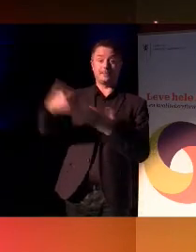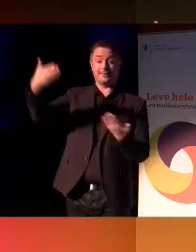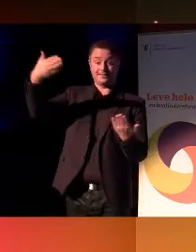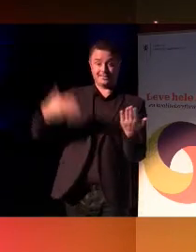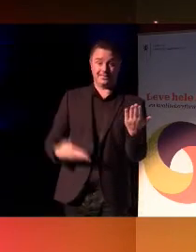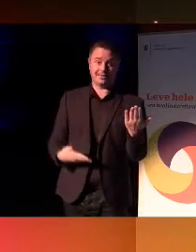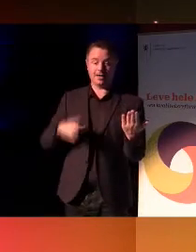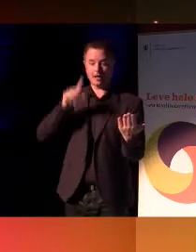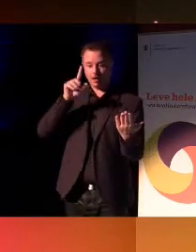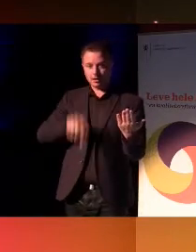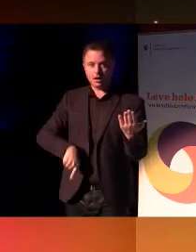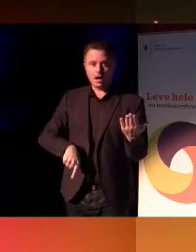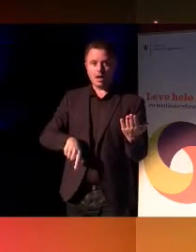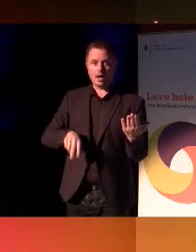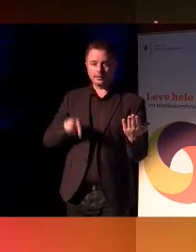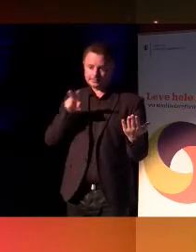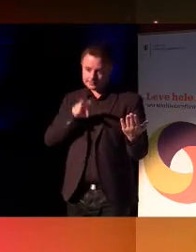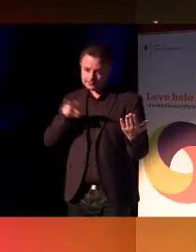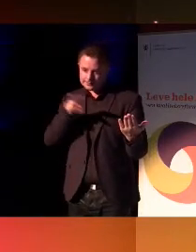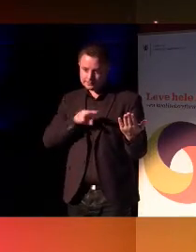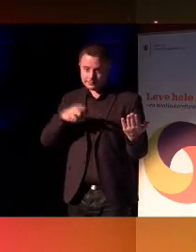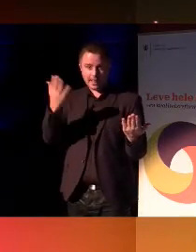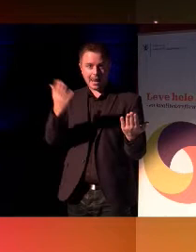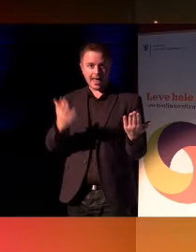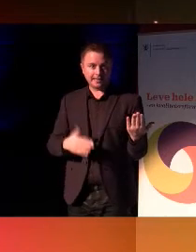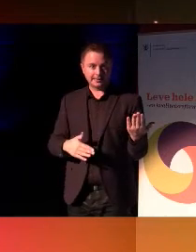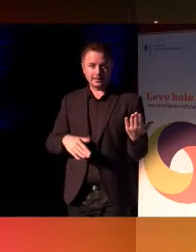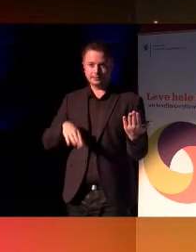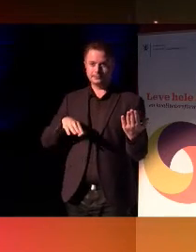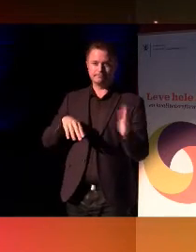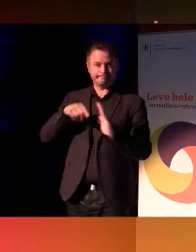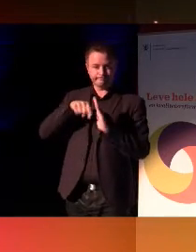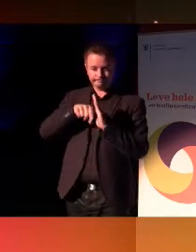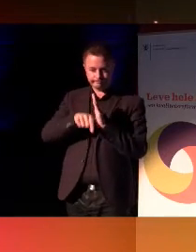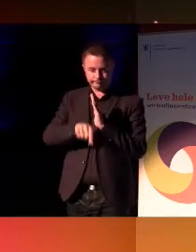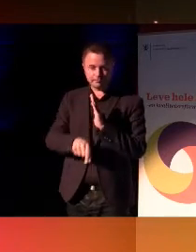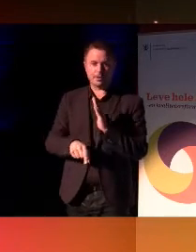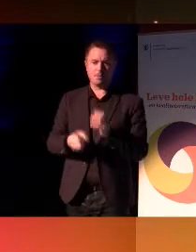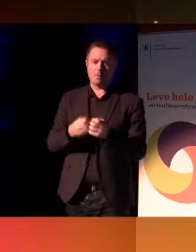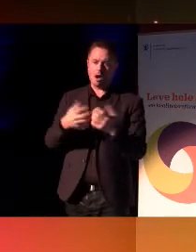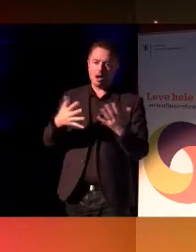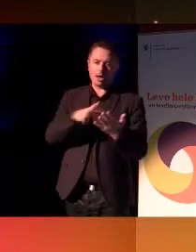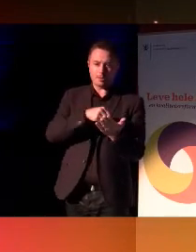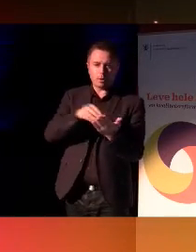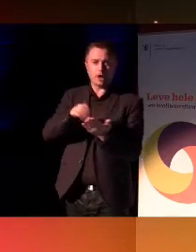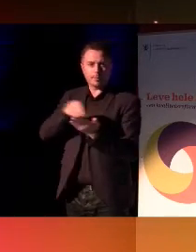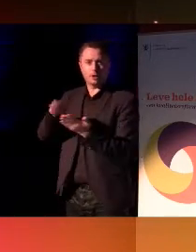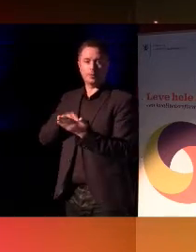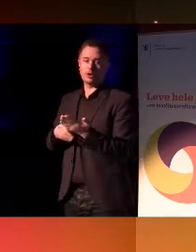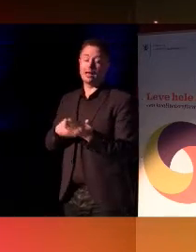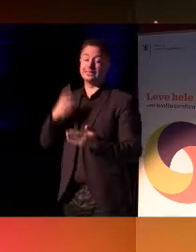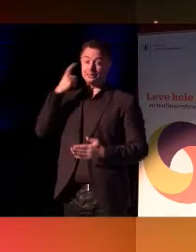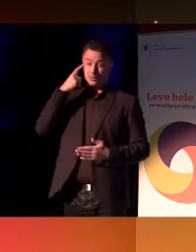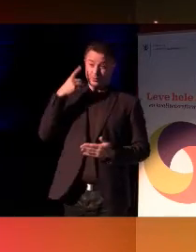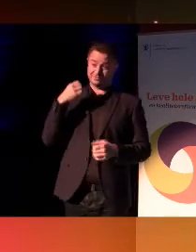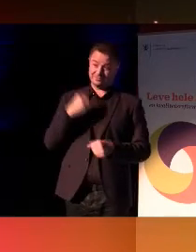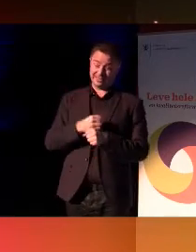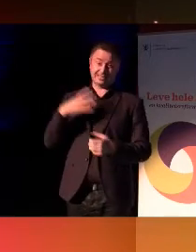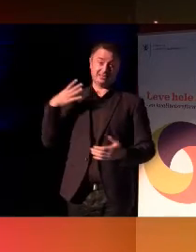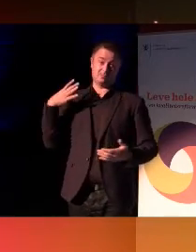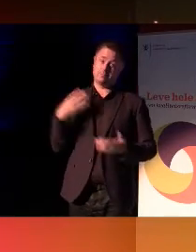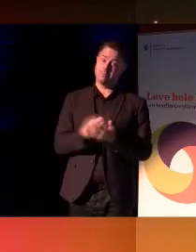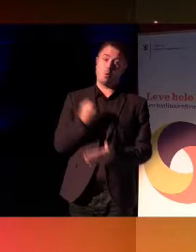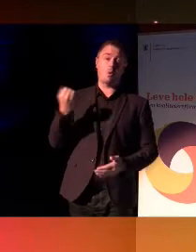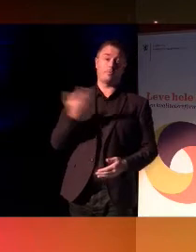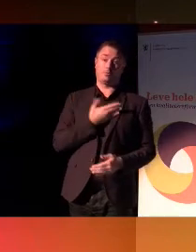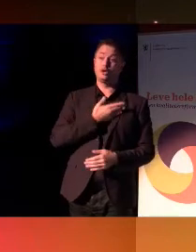kan dypdykke i ulike tematiske områder i et vell av rapporter. Jeg tror dere vil finne mye nyttig kunnskap for